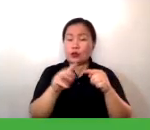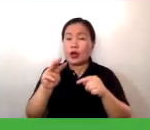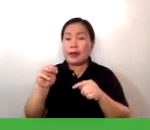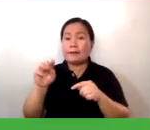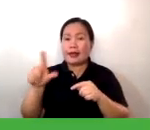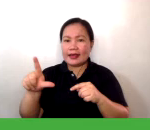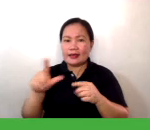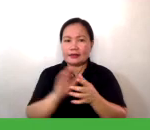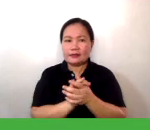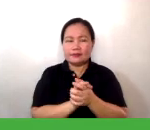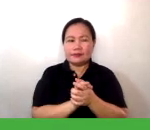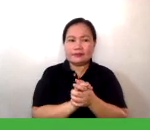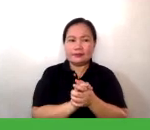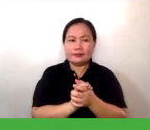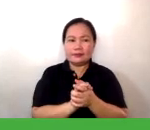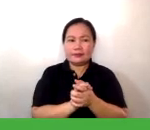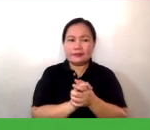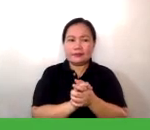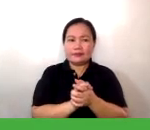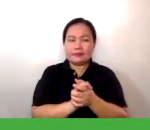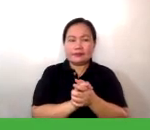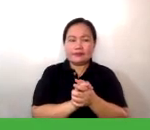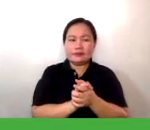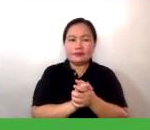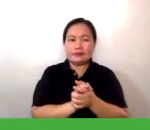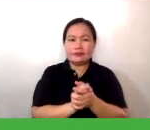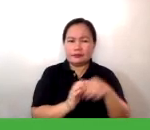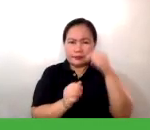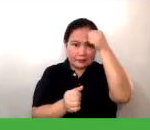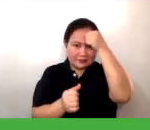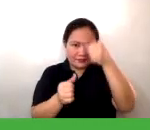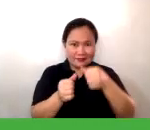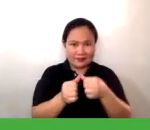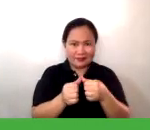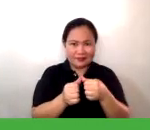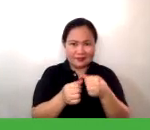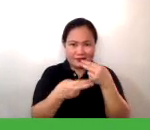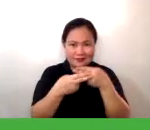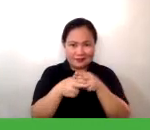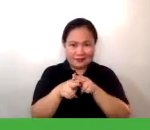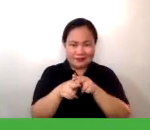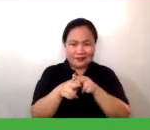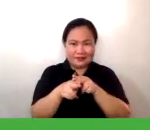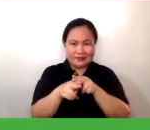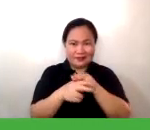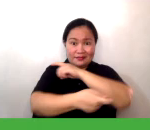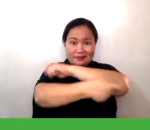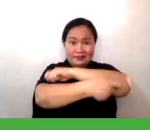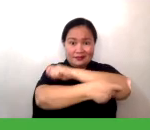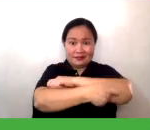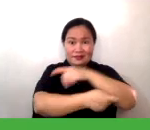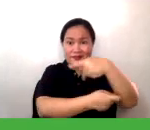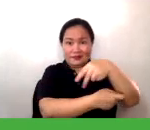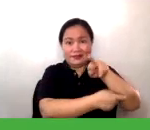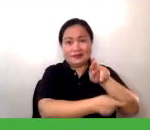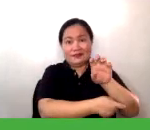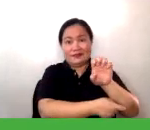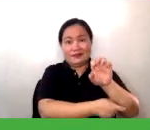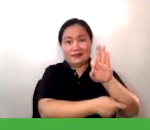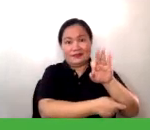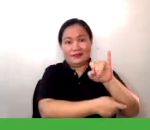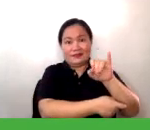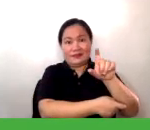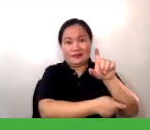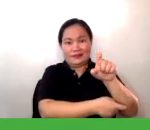to milliliters. So, kung naalala nyo yung, sige nga, kung naalala nyo yung,